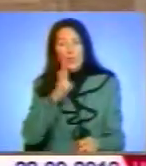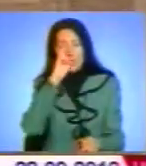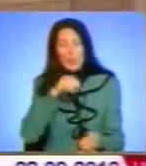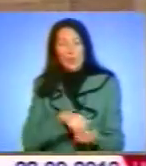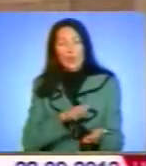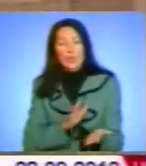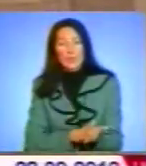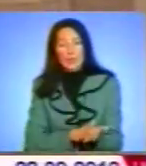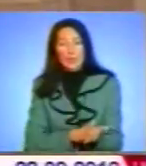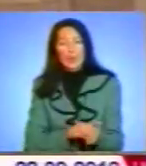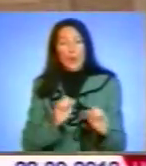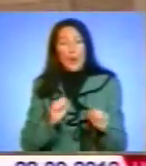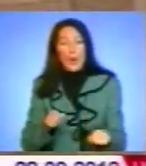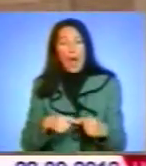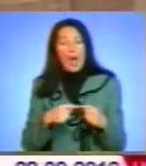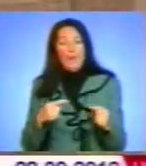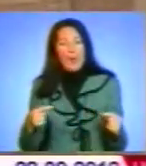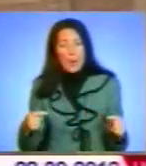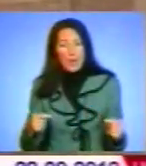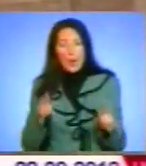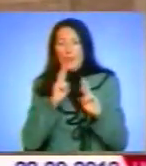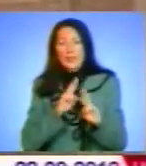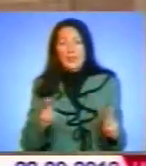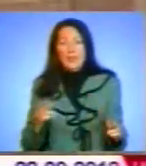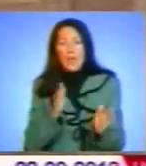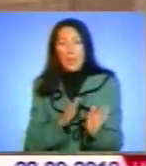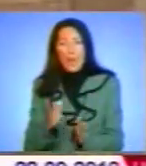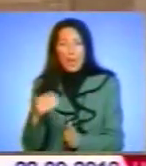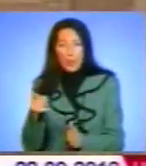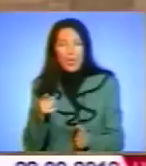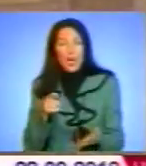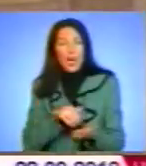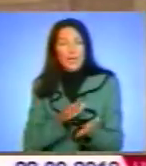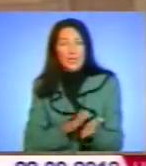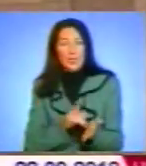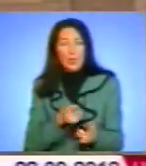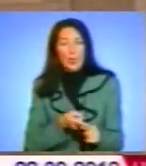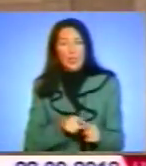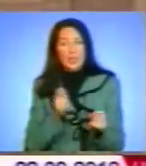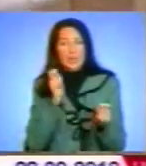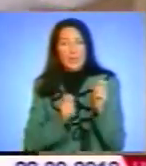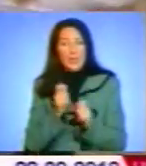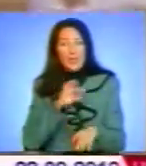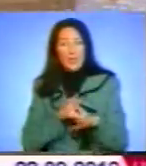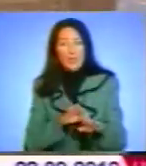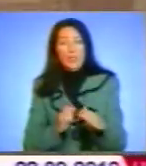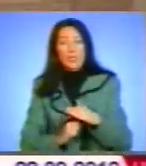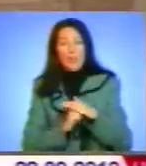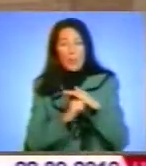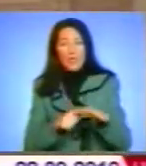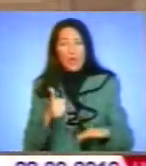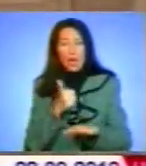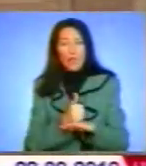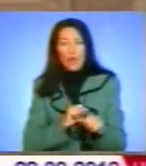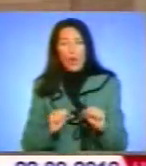речових прав на майно, не знали порядку їх реєстрації. Тому цей семінар проводиться на базі Головного управління